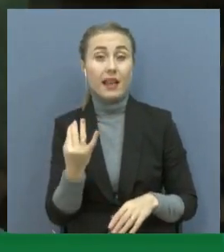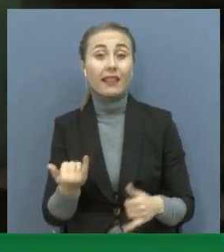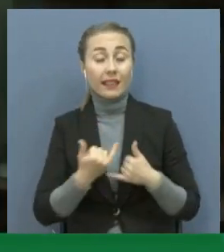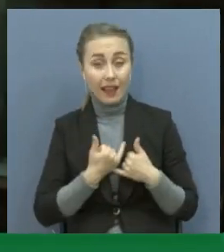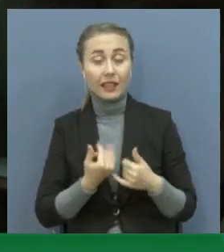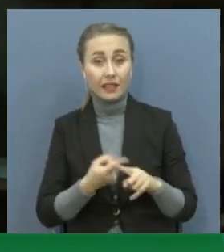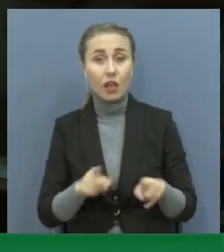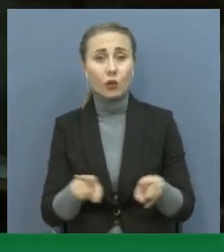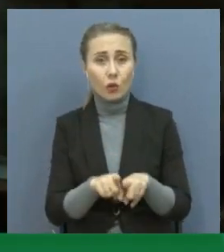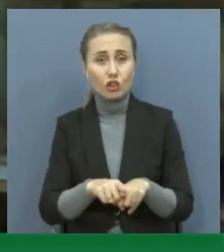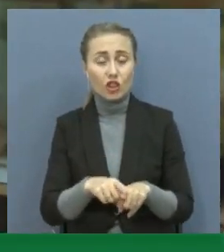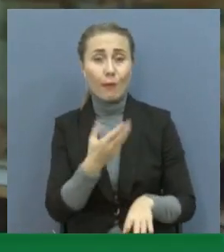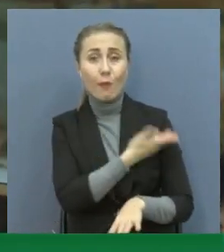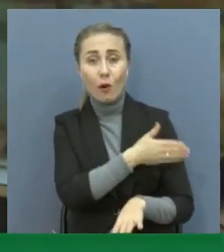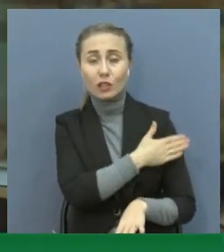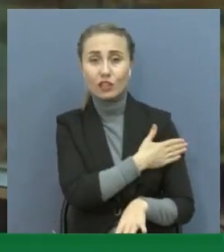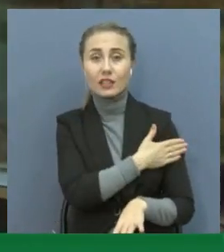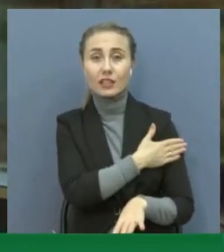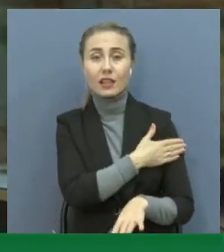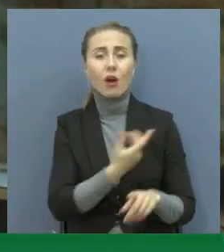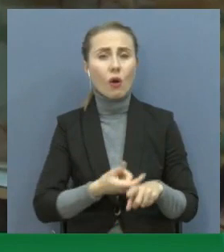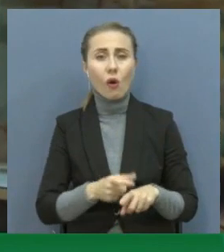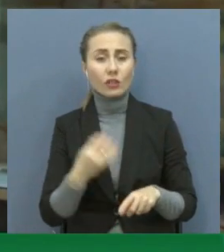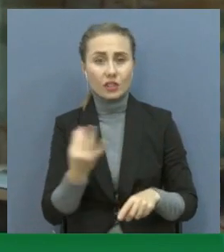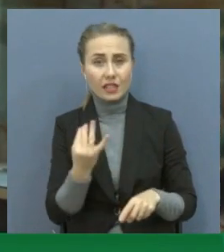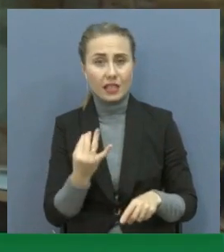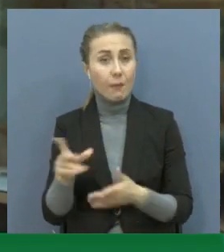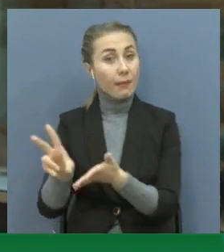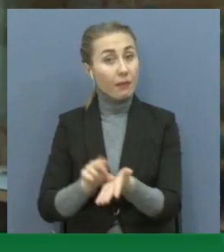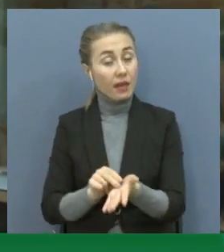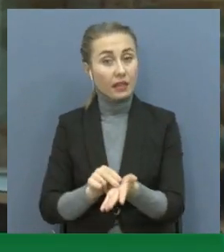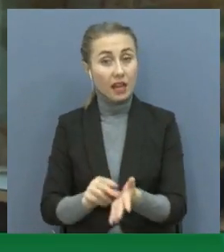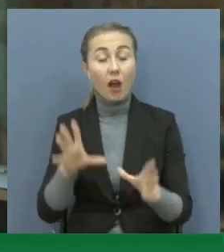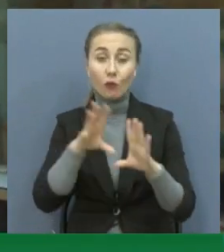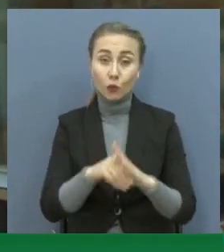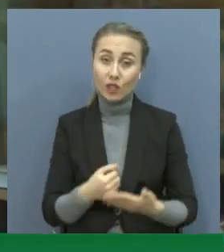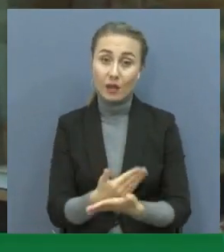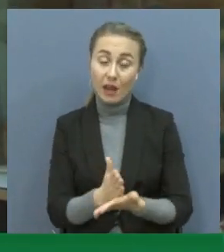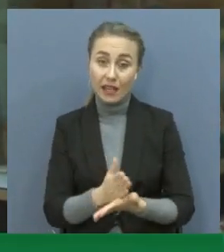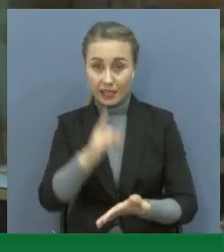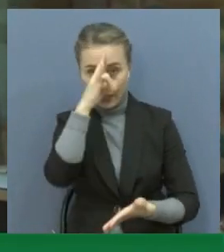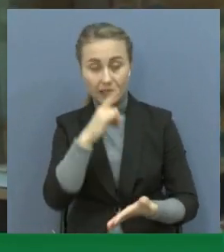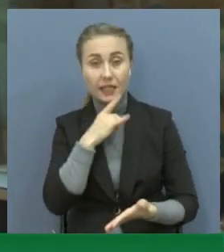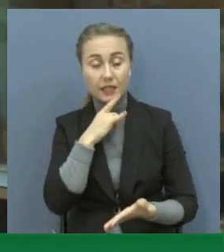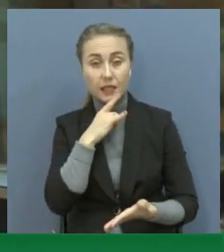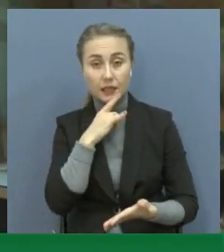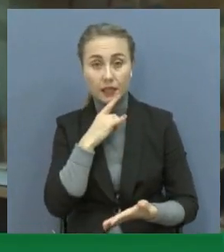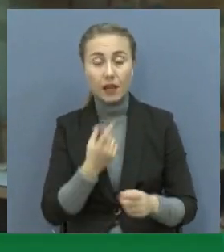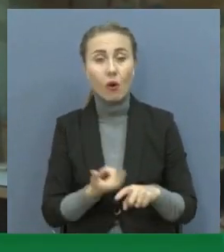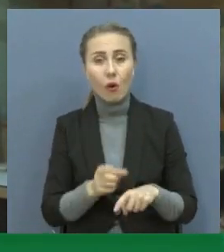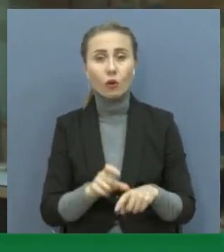нас тоже в Польше очень интересный пример внутренней политики Казахстана,